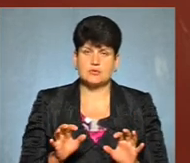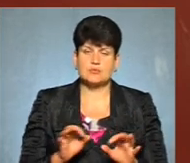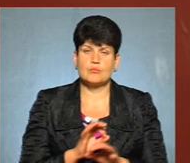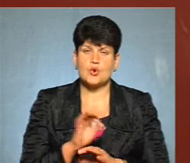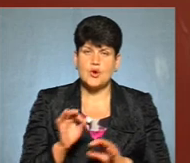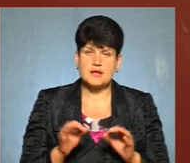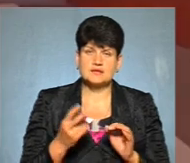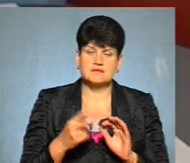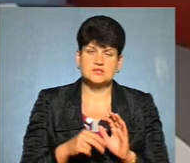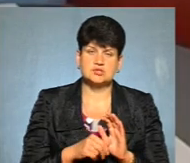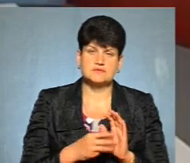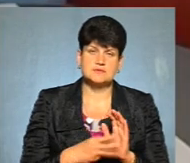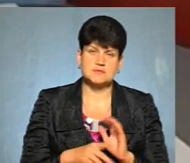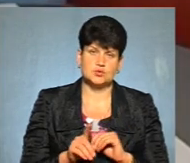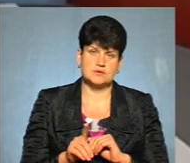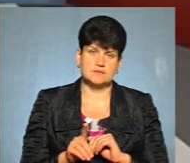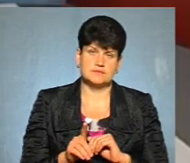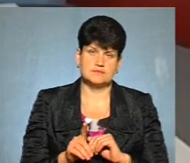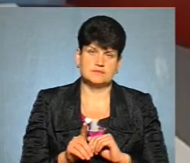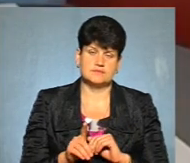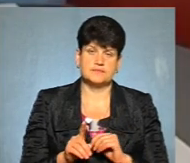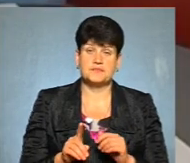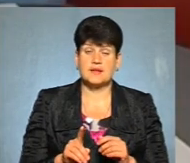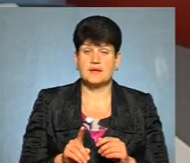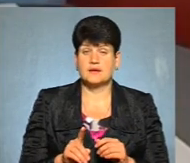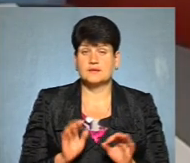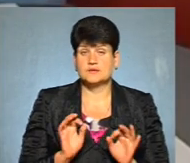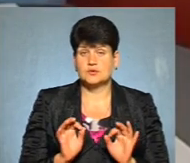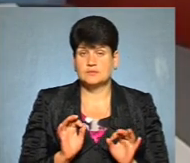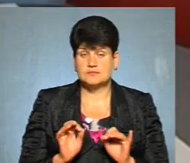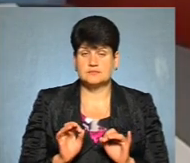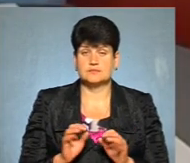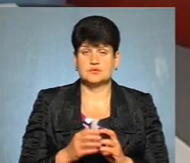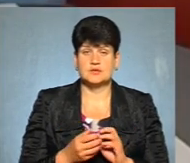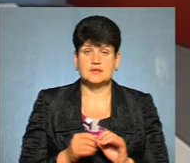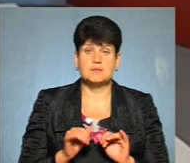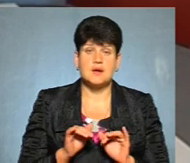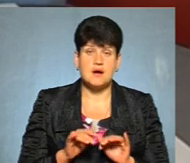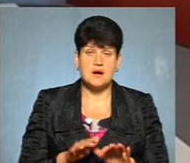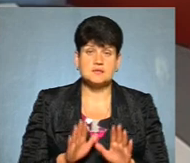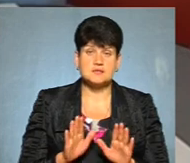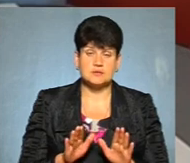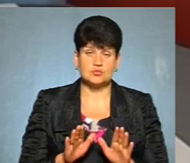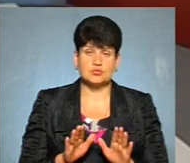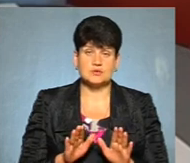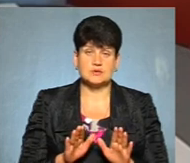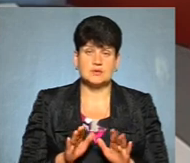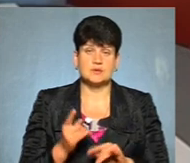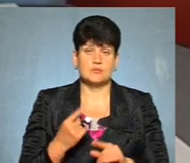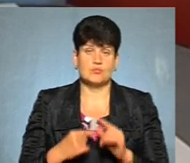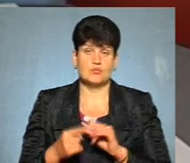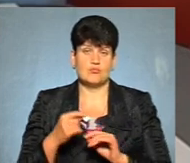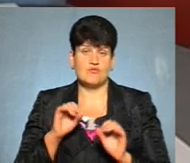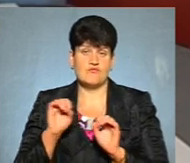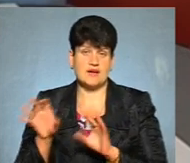законопроект 2681? Прийнятними результатами акції буде відкликання цього закону його